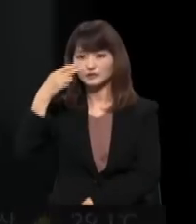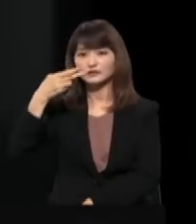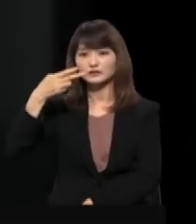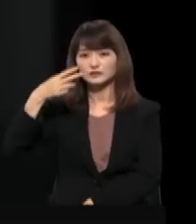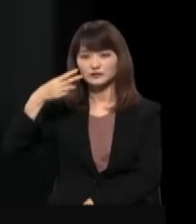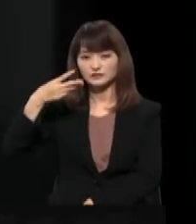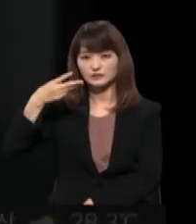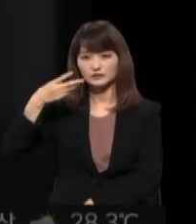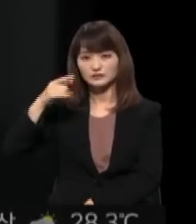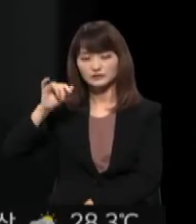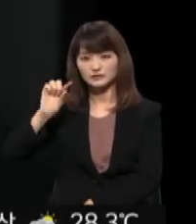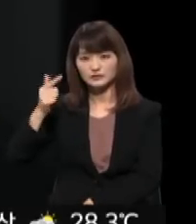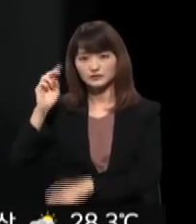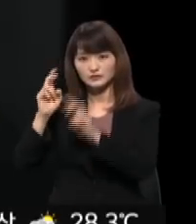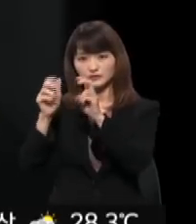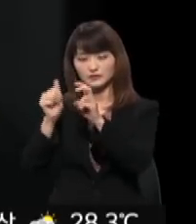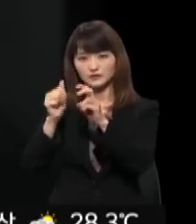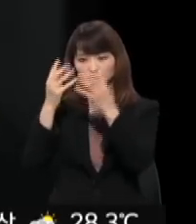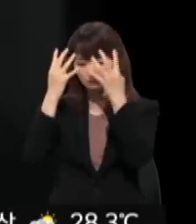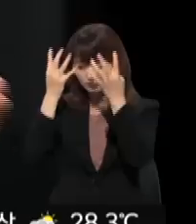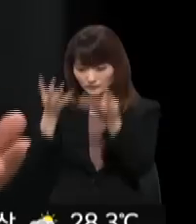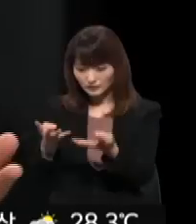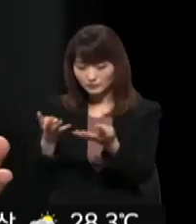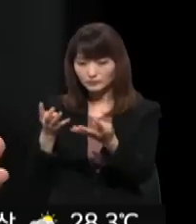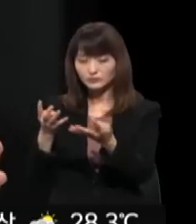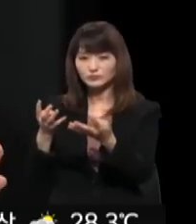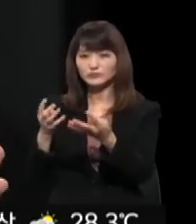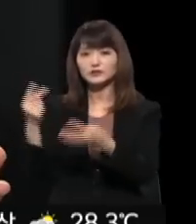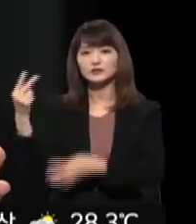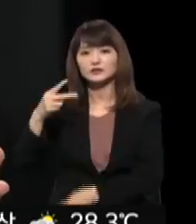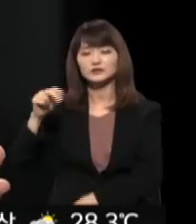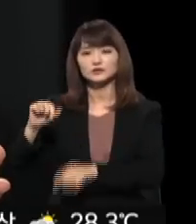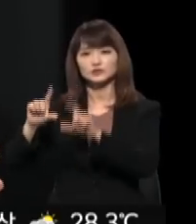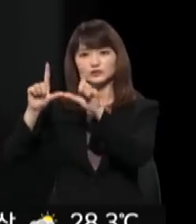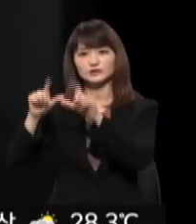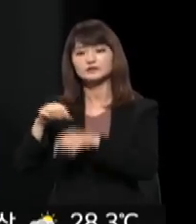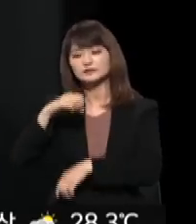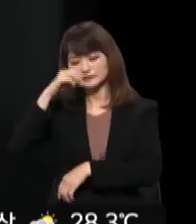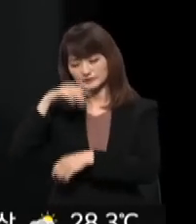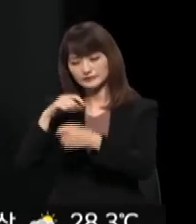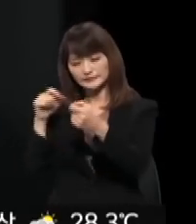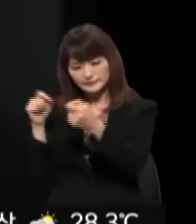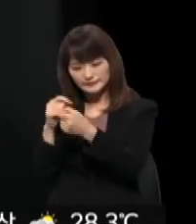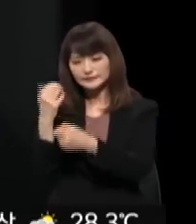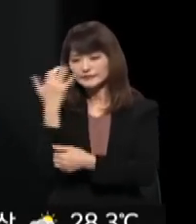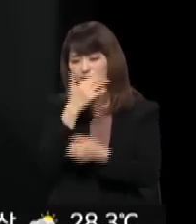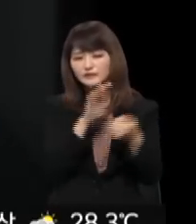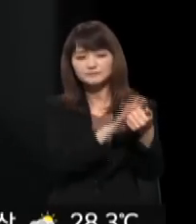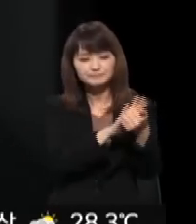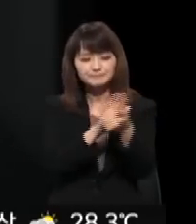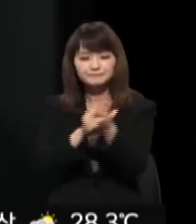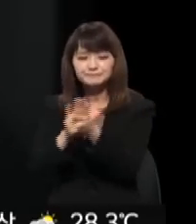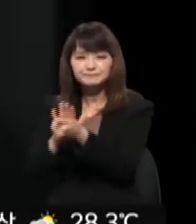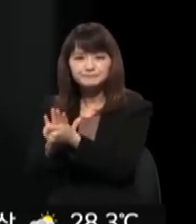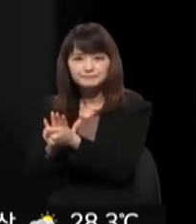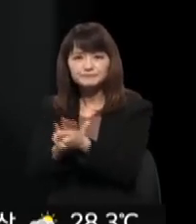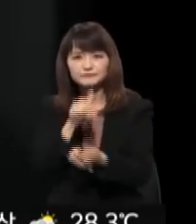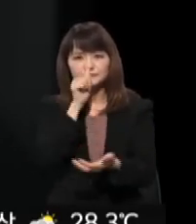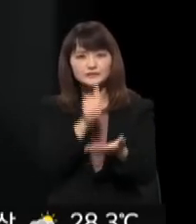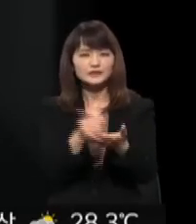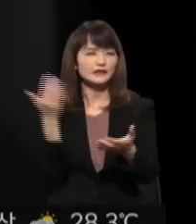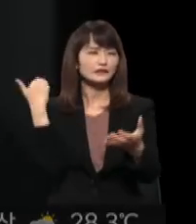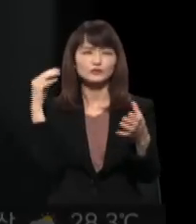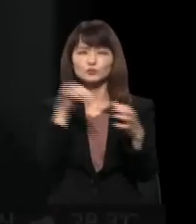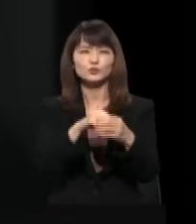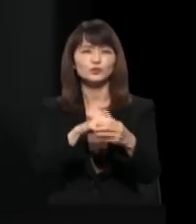사면 15년도에는 그냥 친해서 이게 동일한 범죄의 목적이라고 보기가 어려워요 그래서 그런 법리가 구성이 안 될거다 전문가들이 이렇게 지적을